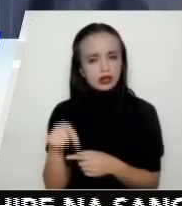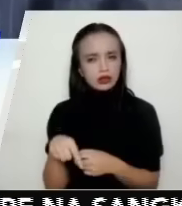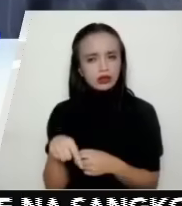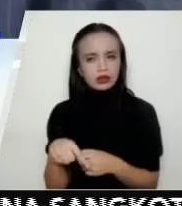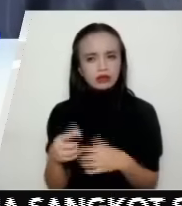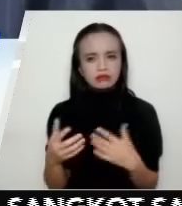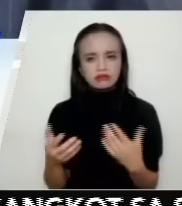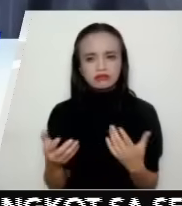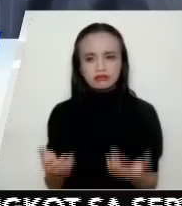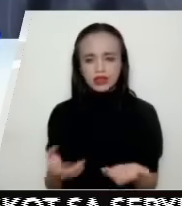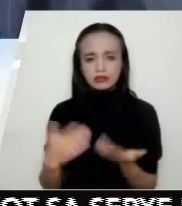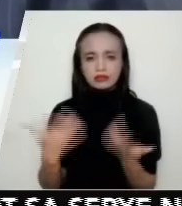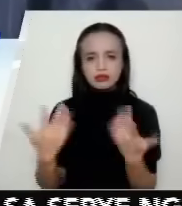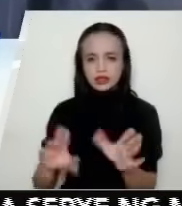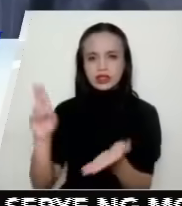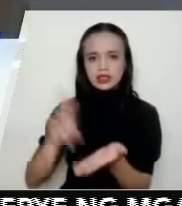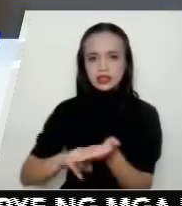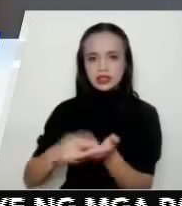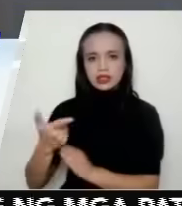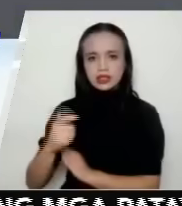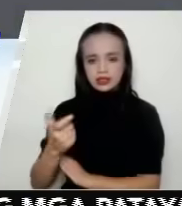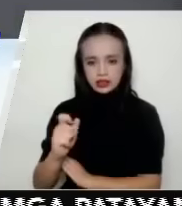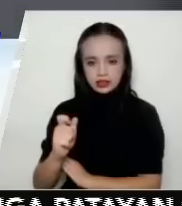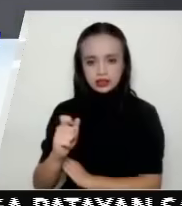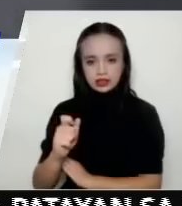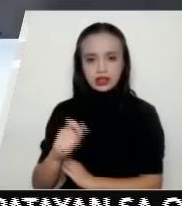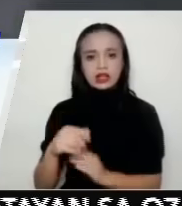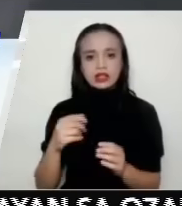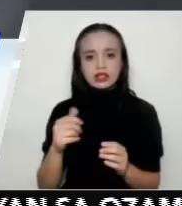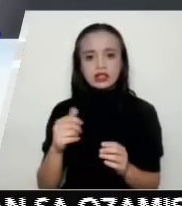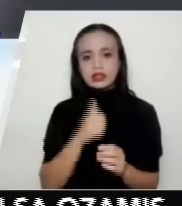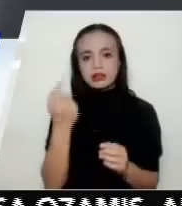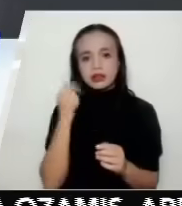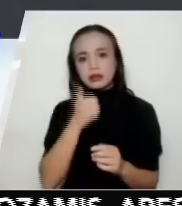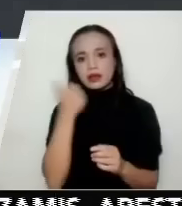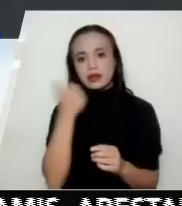registered firearm, licensed to another person. No comment ang